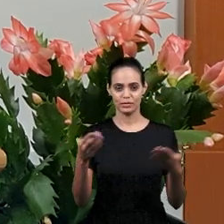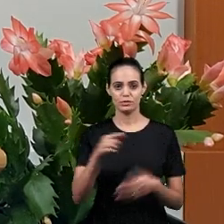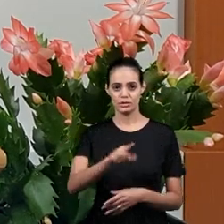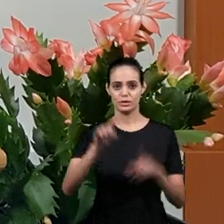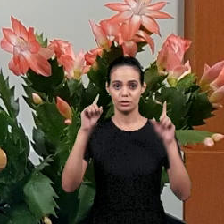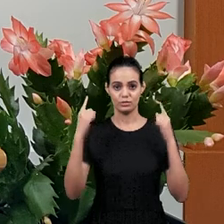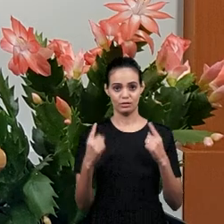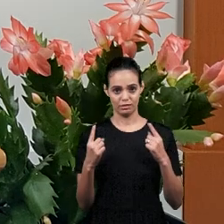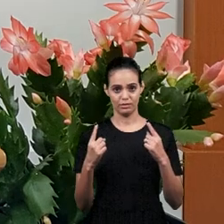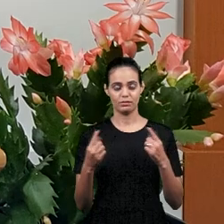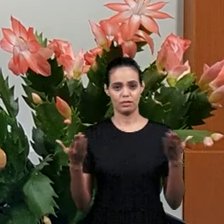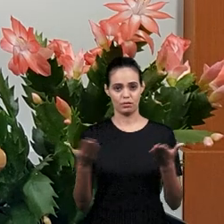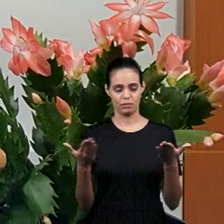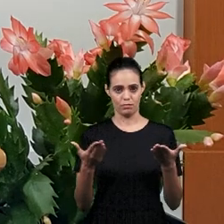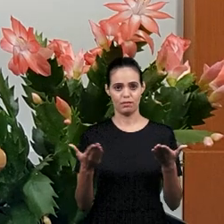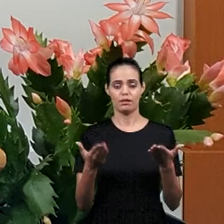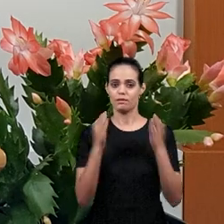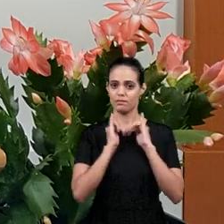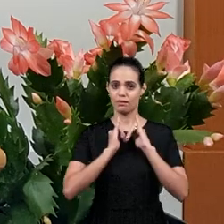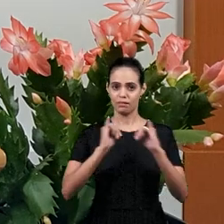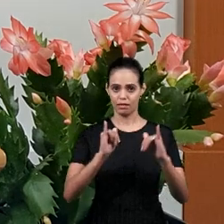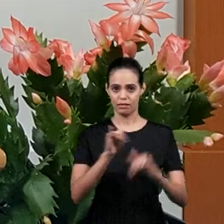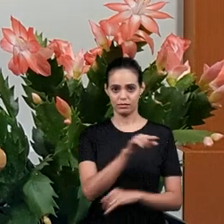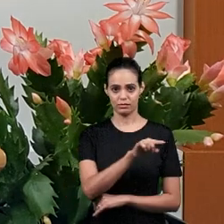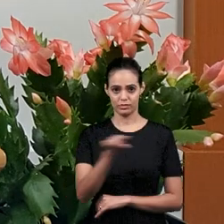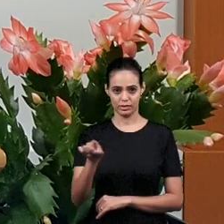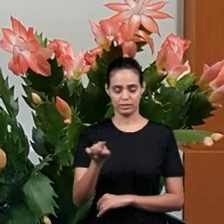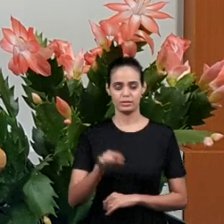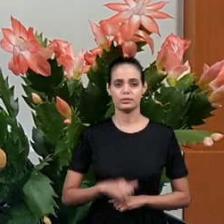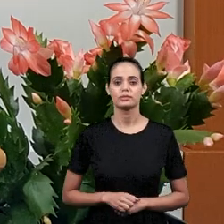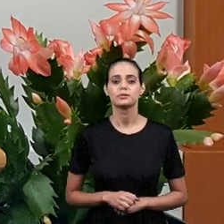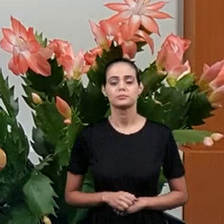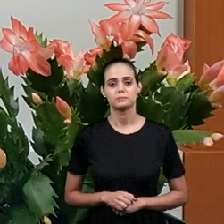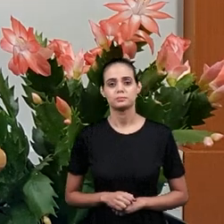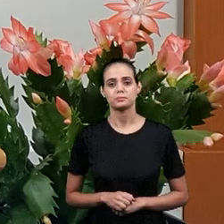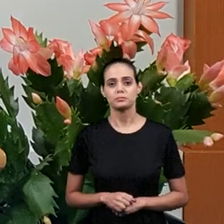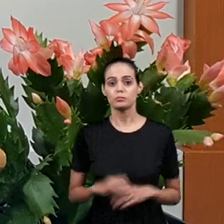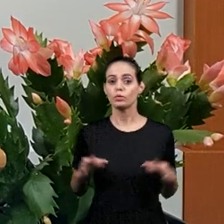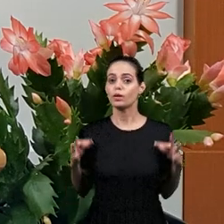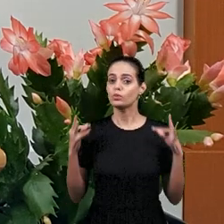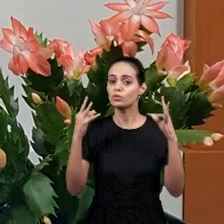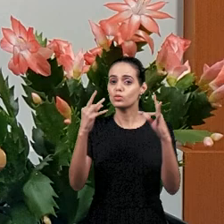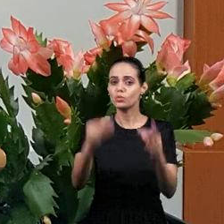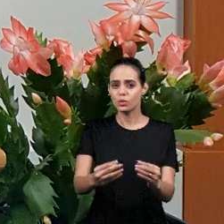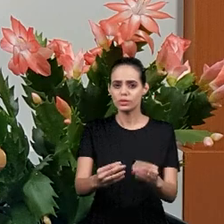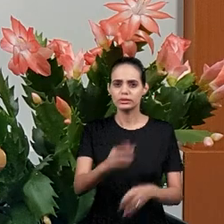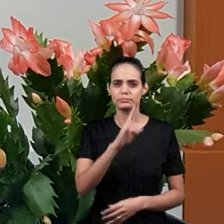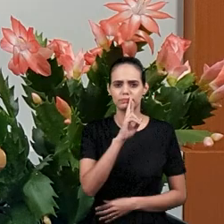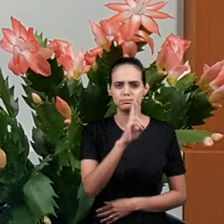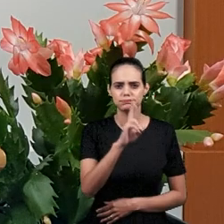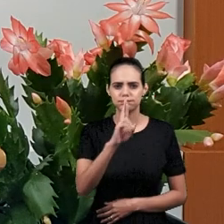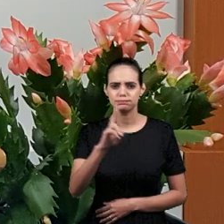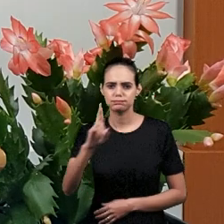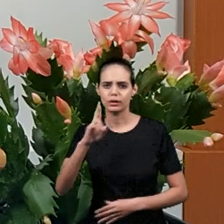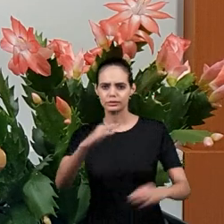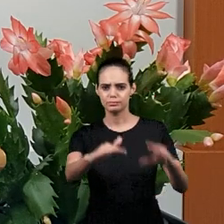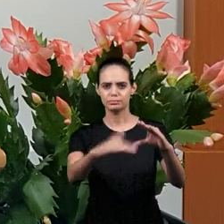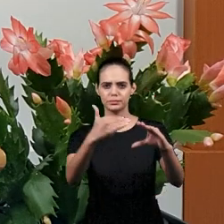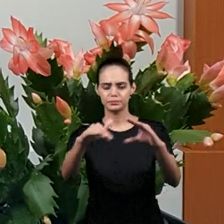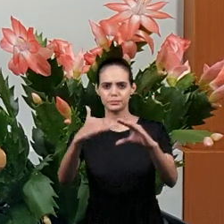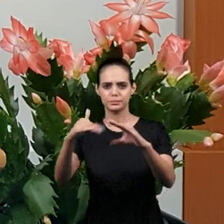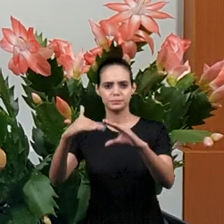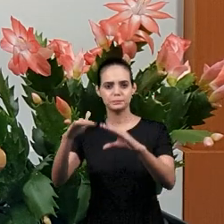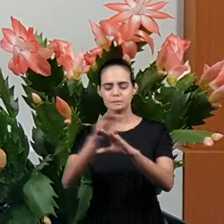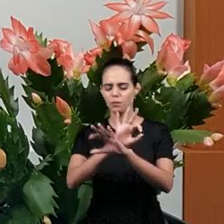dire que toutes les réponses ont été très bien élaborées. Et le pasteur que nous a envoyé, le pasteur